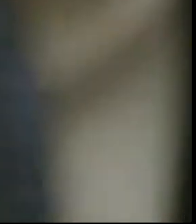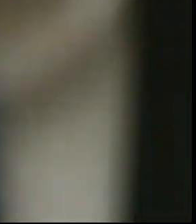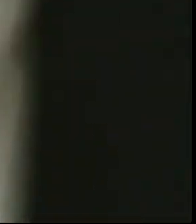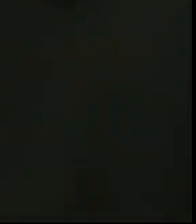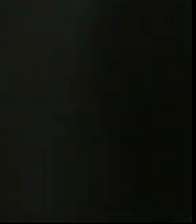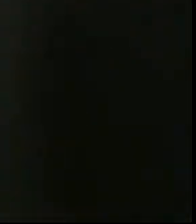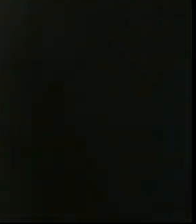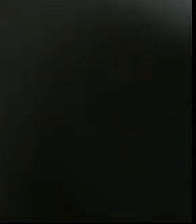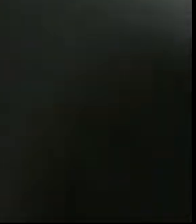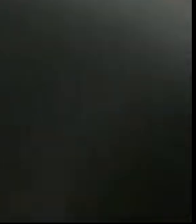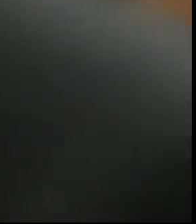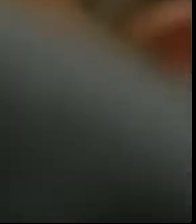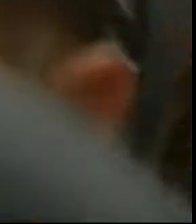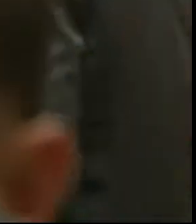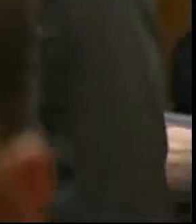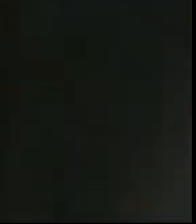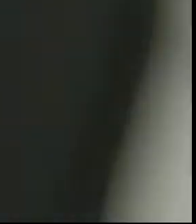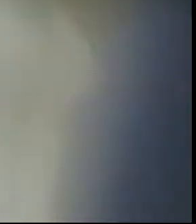Zakostelski, Zanger und Zingel.